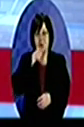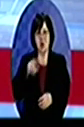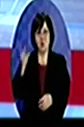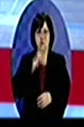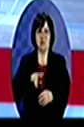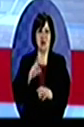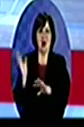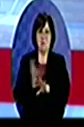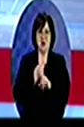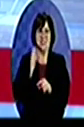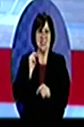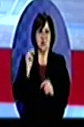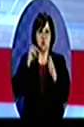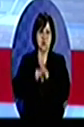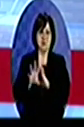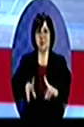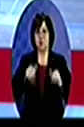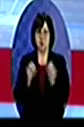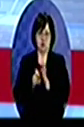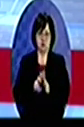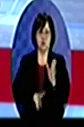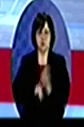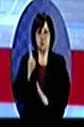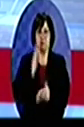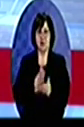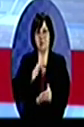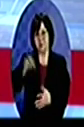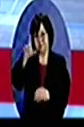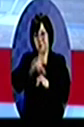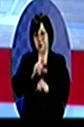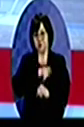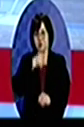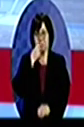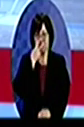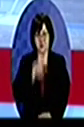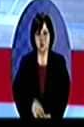хамгаалах, чанар хүртээмжийг сайжруулах боломж бүрдлээ гэж салбарын мэргэжилтнүүд үзэж байна.